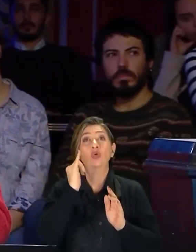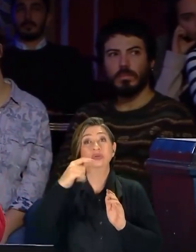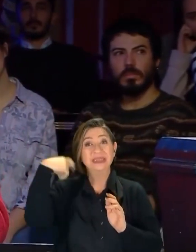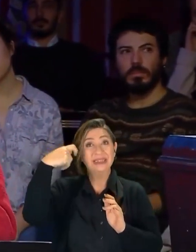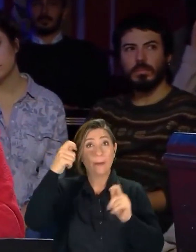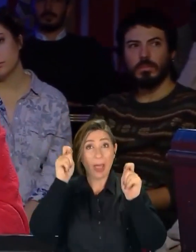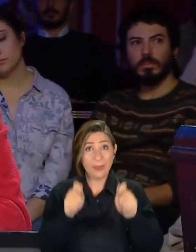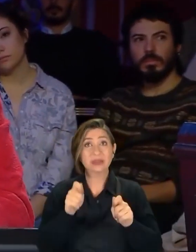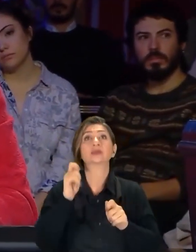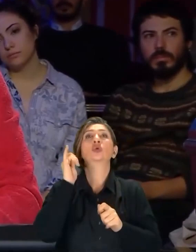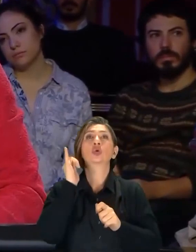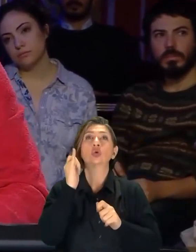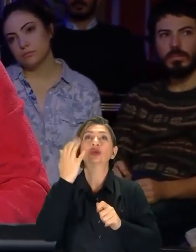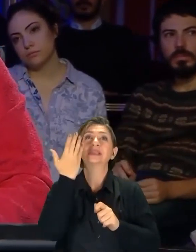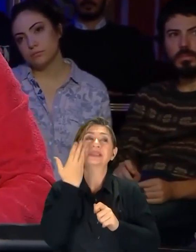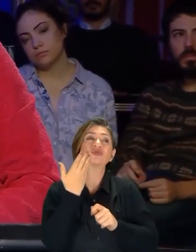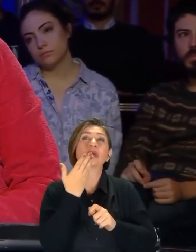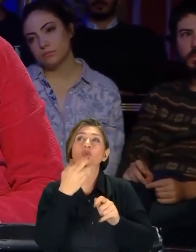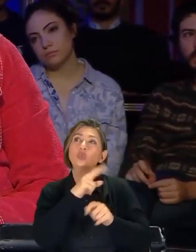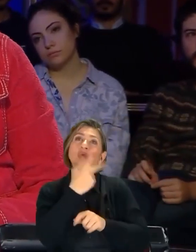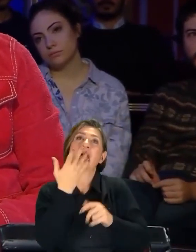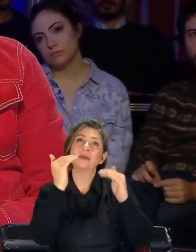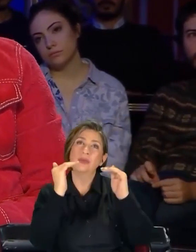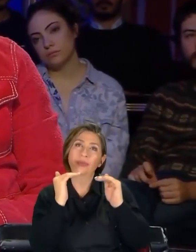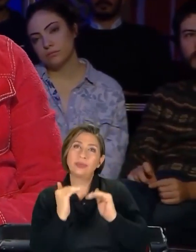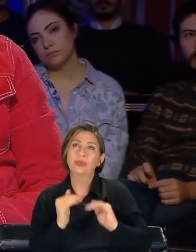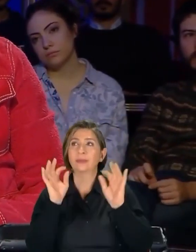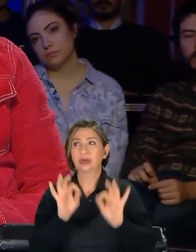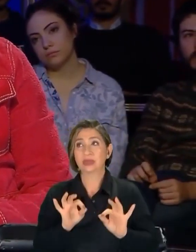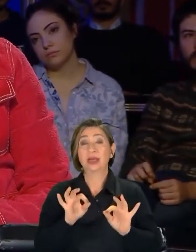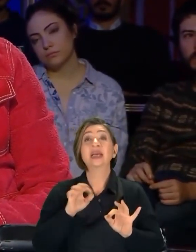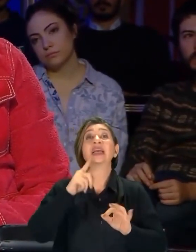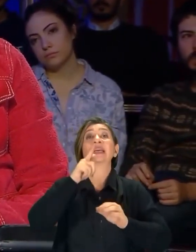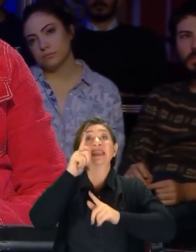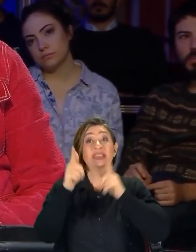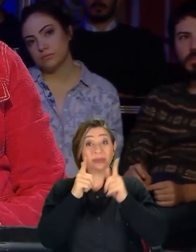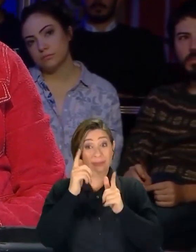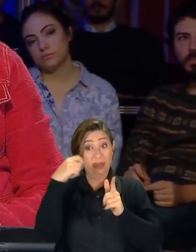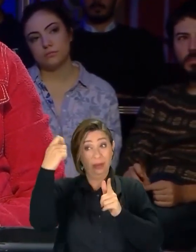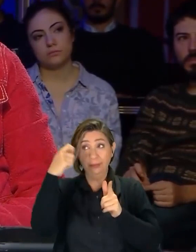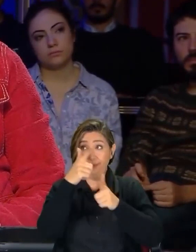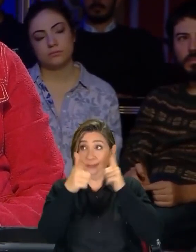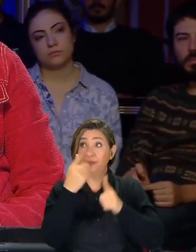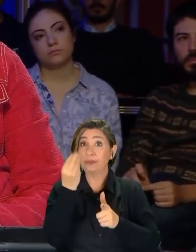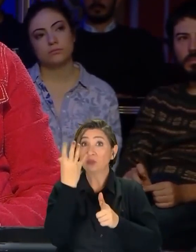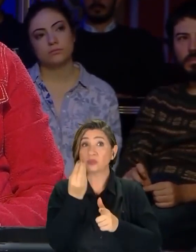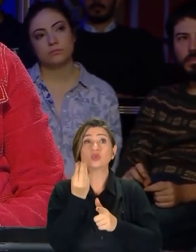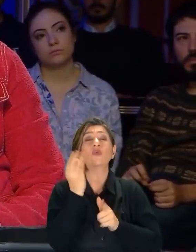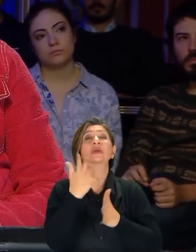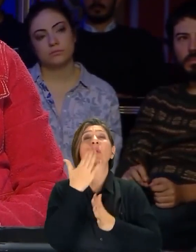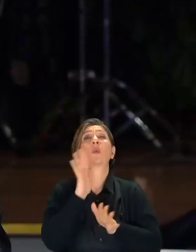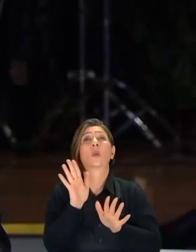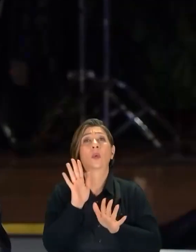filmi çekerseniz kötü seyirci de küser bir müddet sonra çekilen iyi film sayısı çok değil gördüğüm